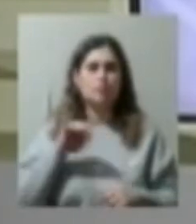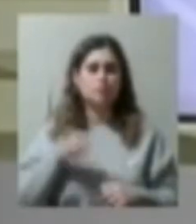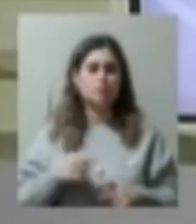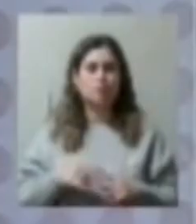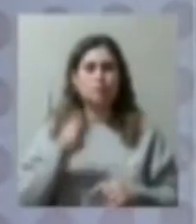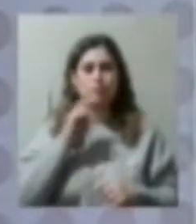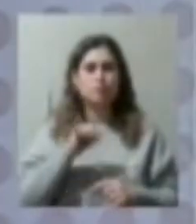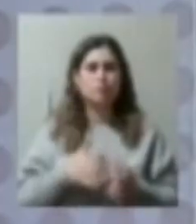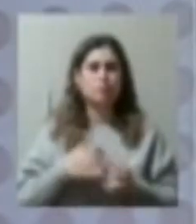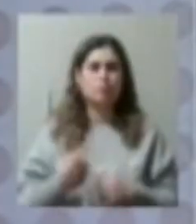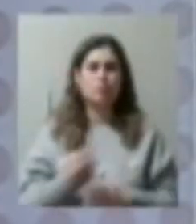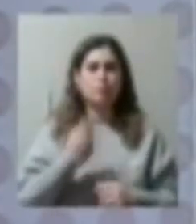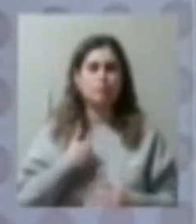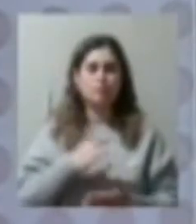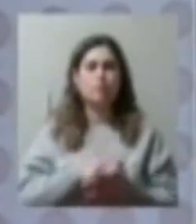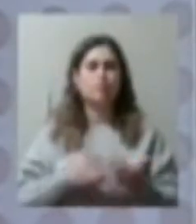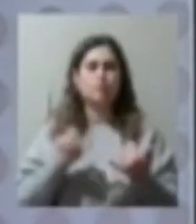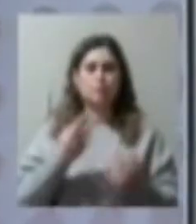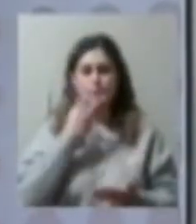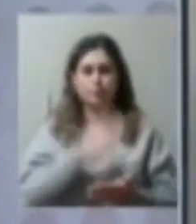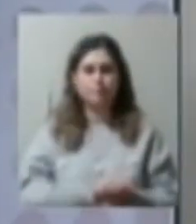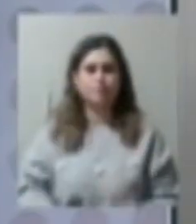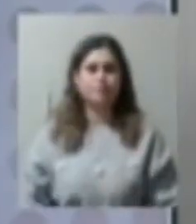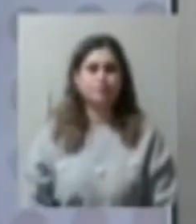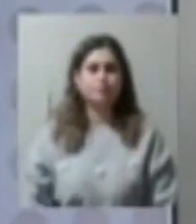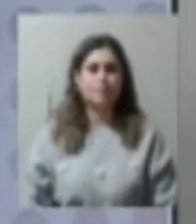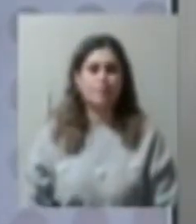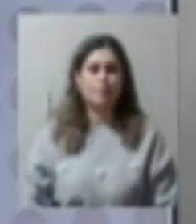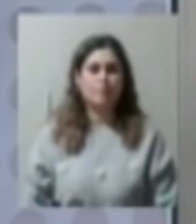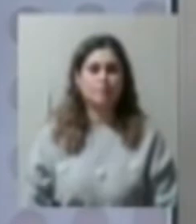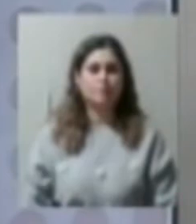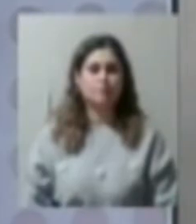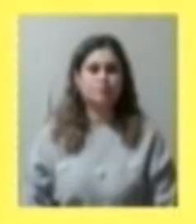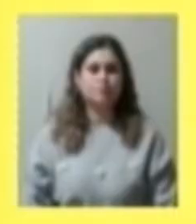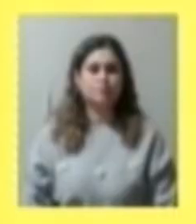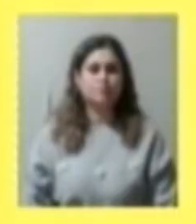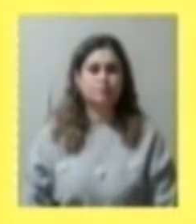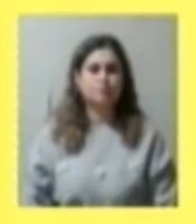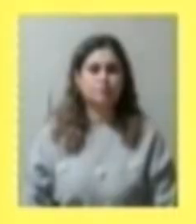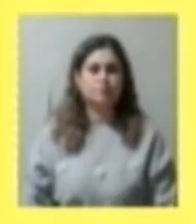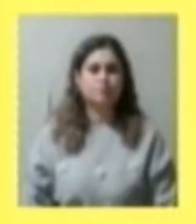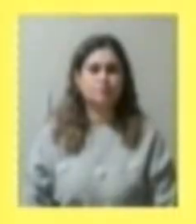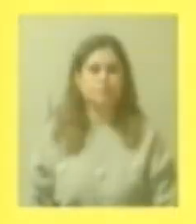Херсонській області. Ну а програма «Сьогодні головне» триває. Залишайтесь на Суспільному.